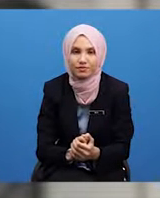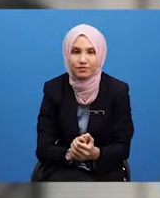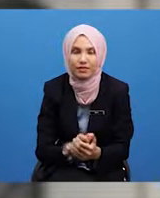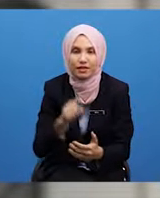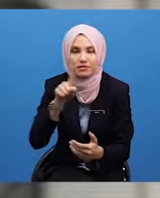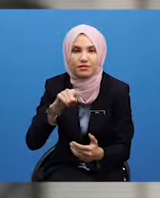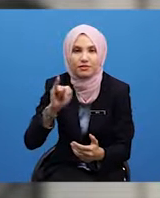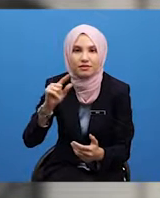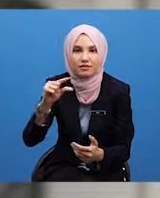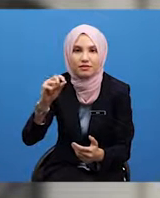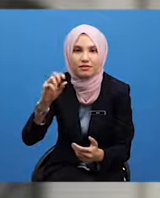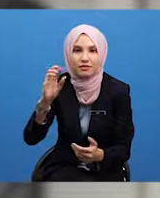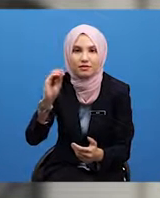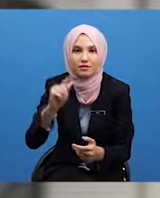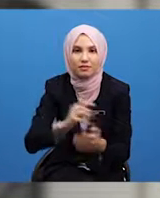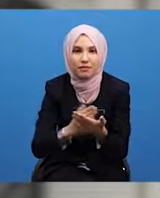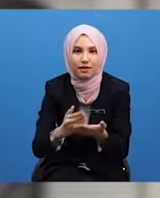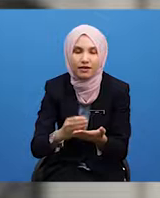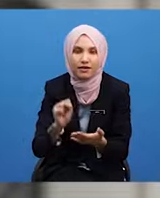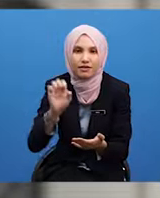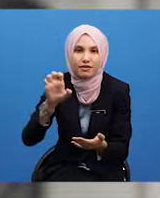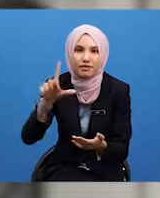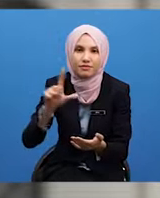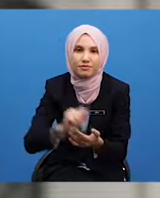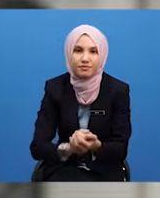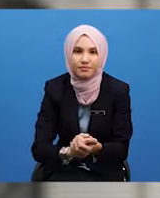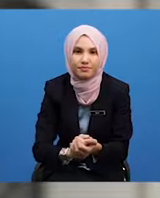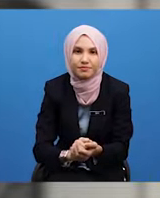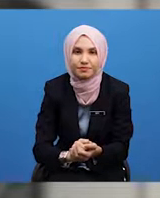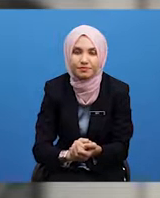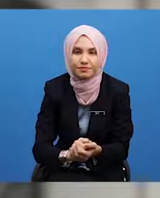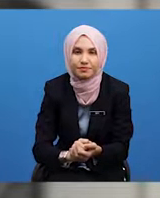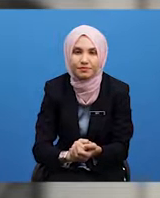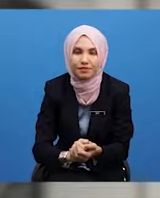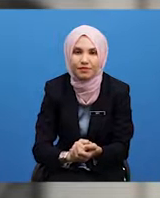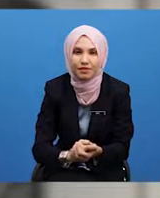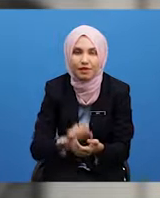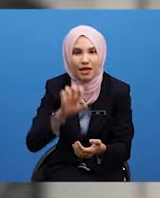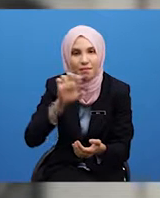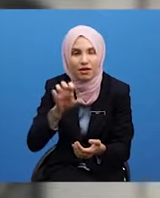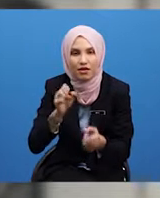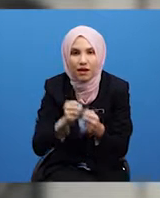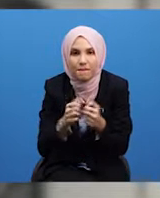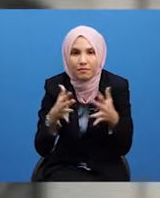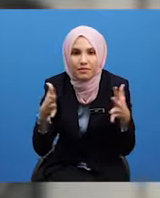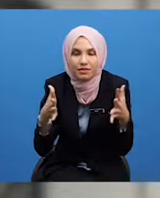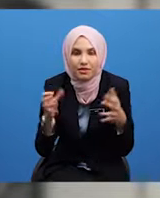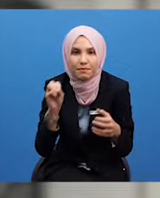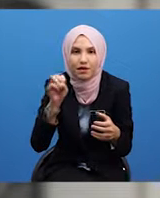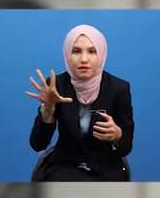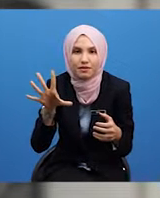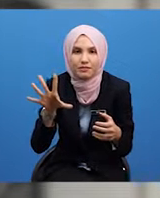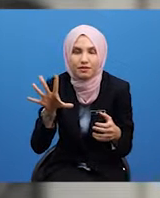terbentuk. Proses pembahagian sel akan berlaku. Embrio ini akan membesar dan berkembang